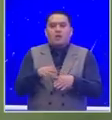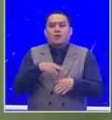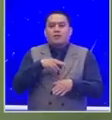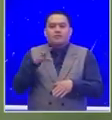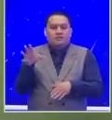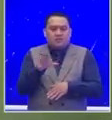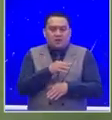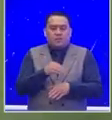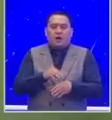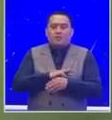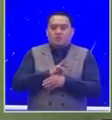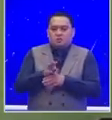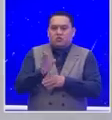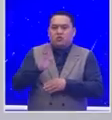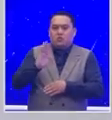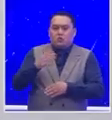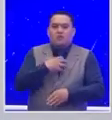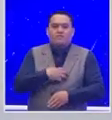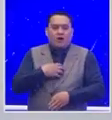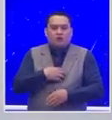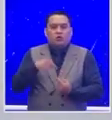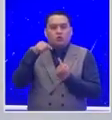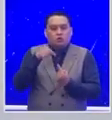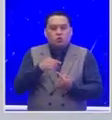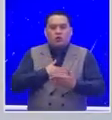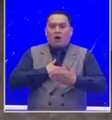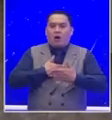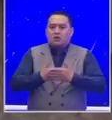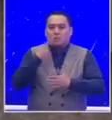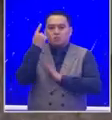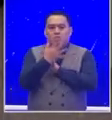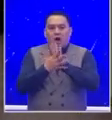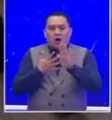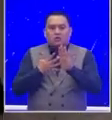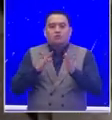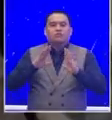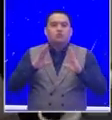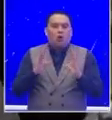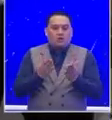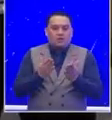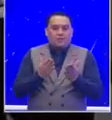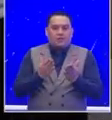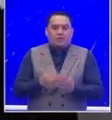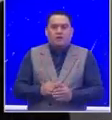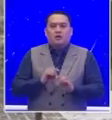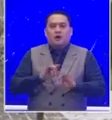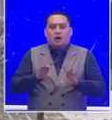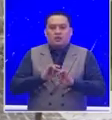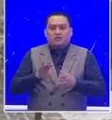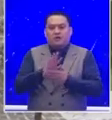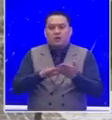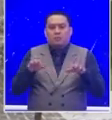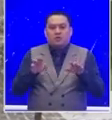средств к существованию. Поэтому важна четкая гражданская активность и понимание всей назревающей ситуации, отметила Сауле